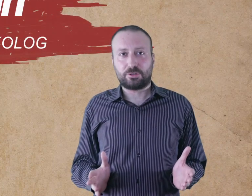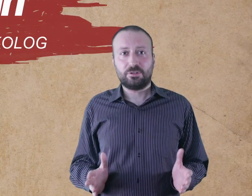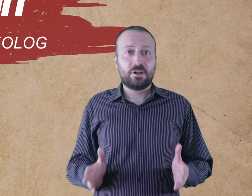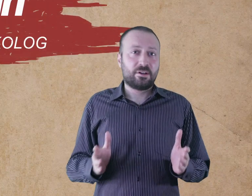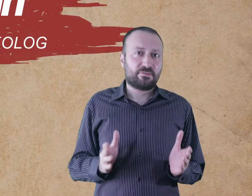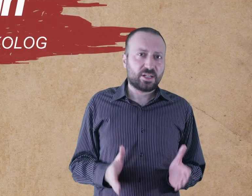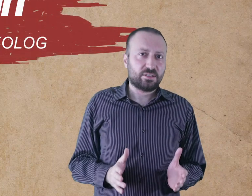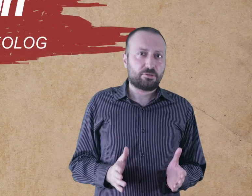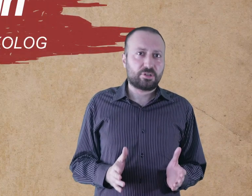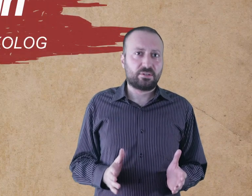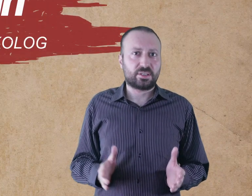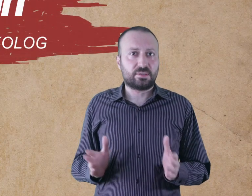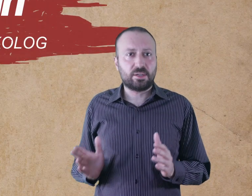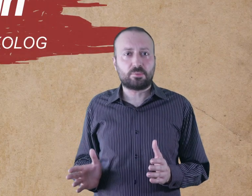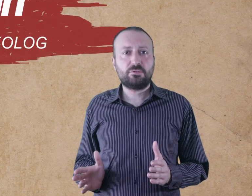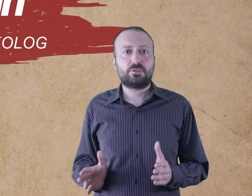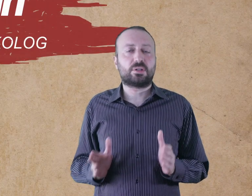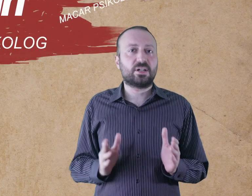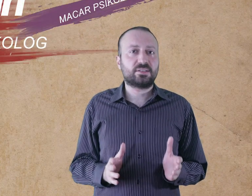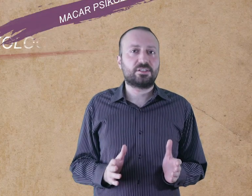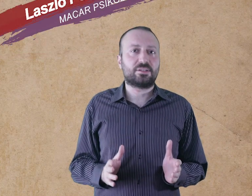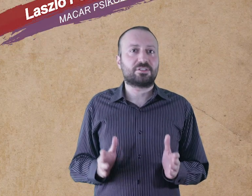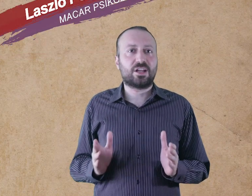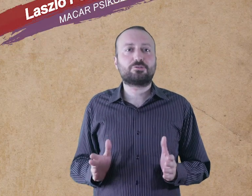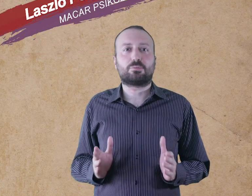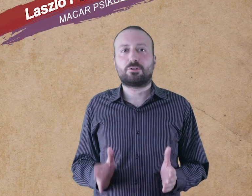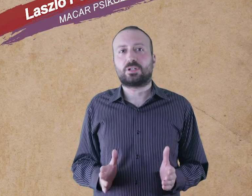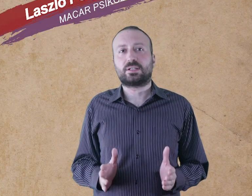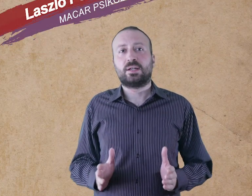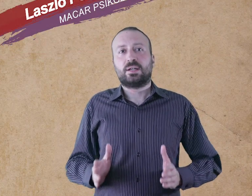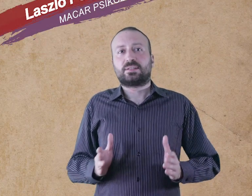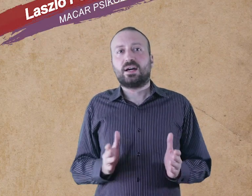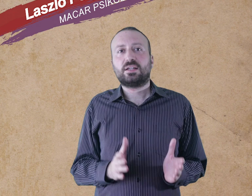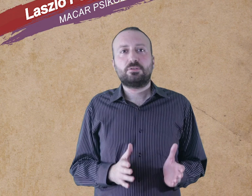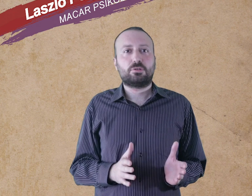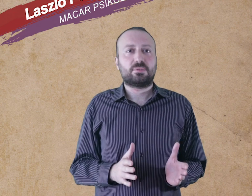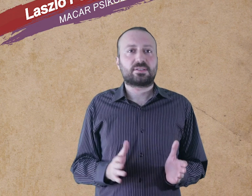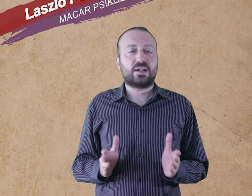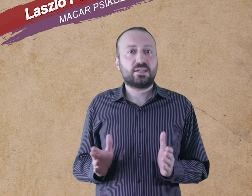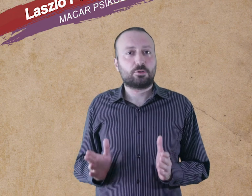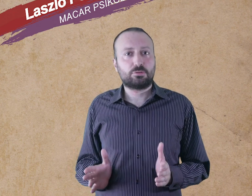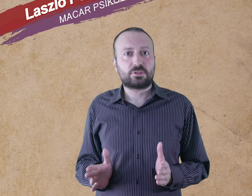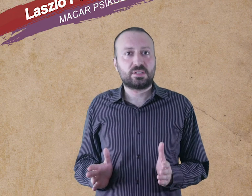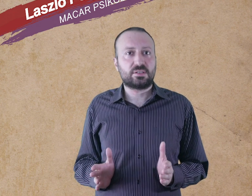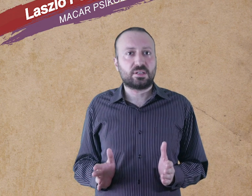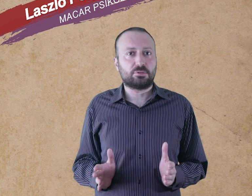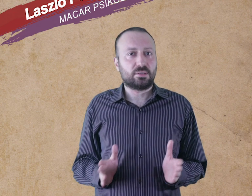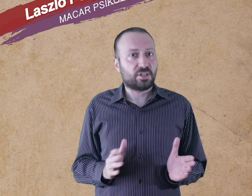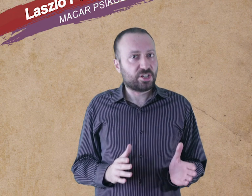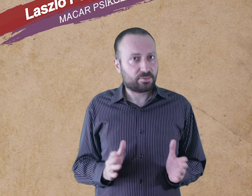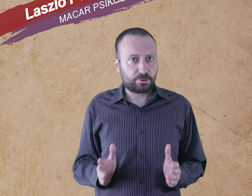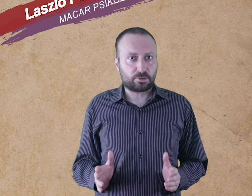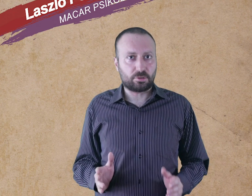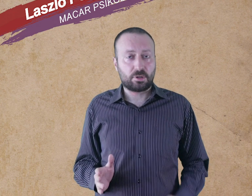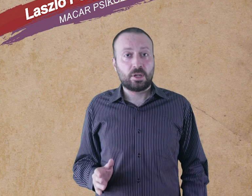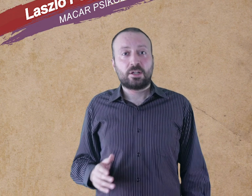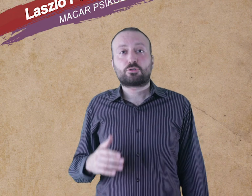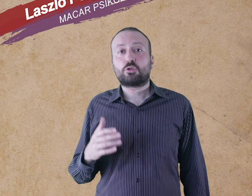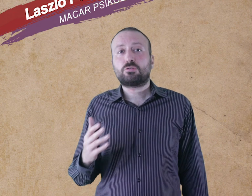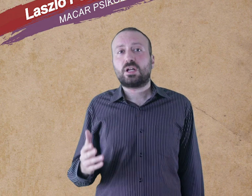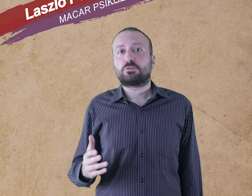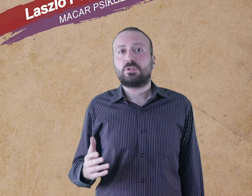Çok sorulan bir soru. Farklı görüşler var tabii ama bu videoda bahsedeceğimiz Laszlo Polgár, dahi de olmaz dahi olunur tezini savunan Macar bir